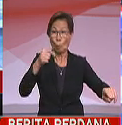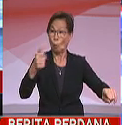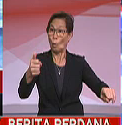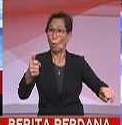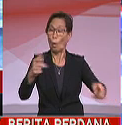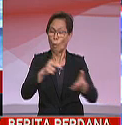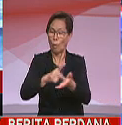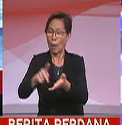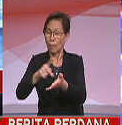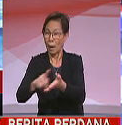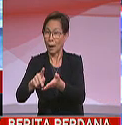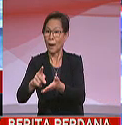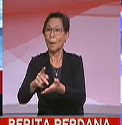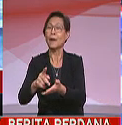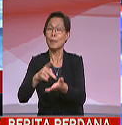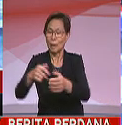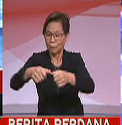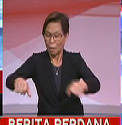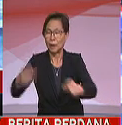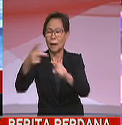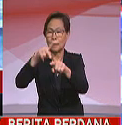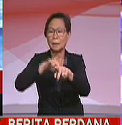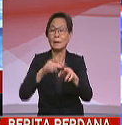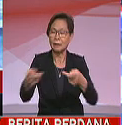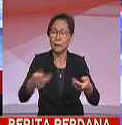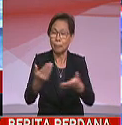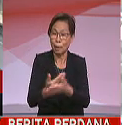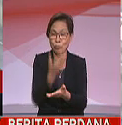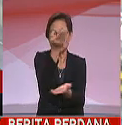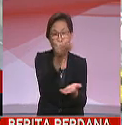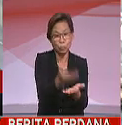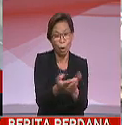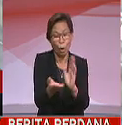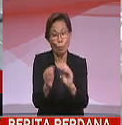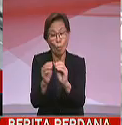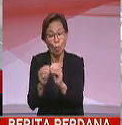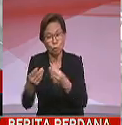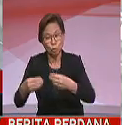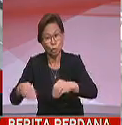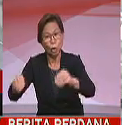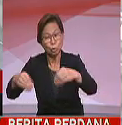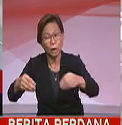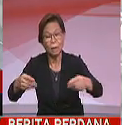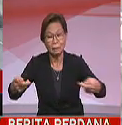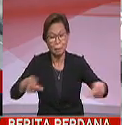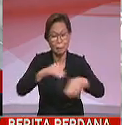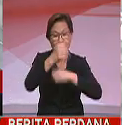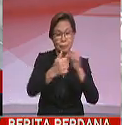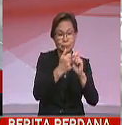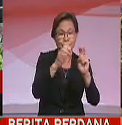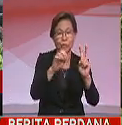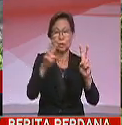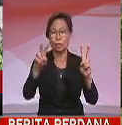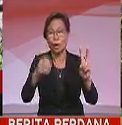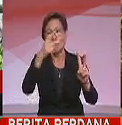kepada bayaran muka pembelian kenderaan baharu. Ia terbukti dengan peningkatan jualan kenderaan pada tahun lalu sejak